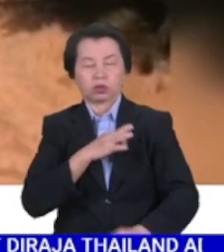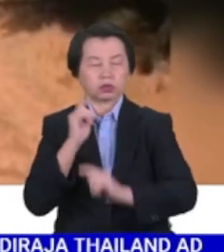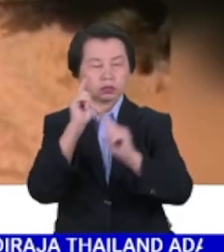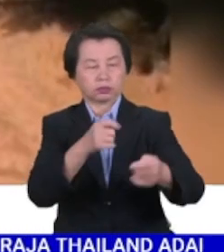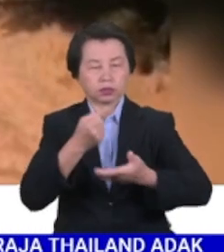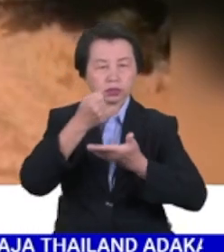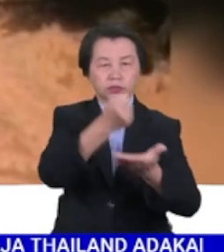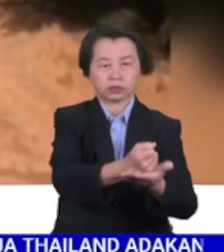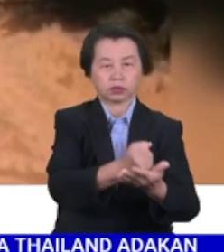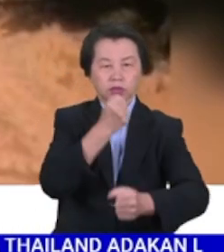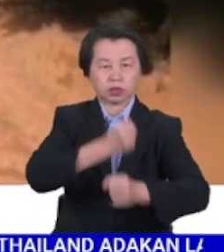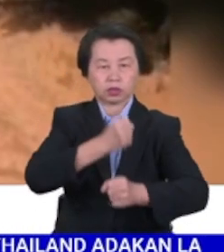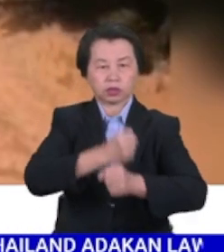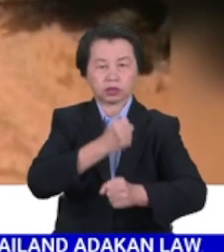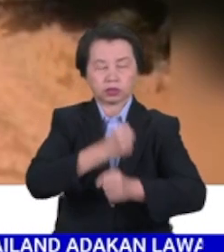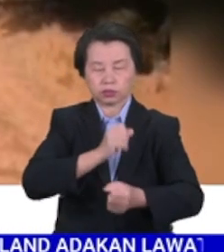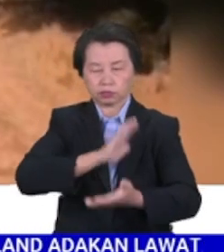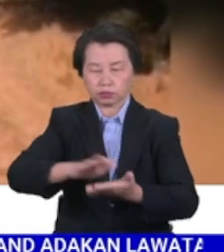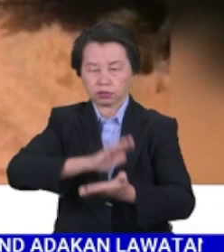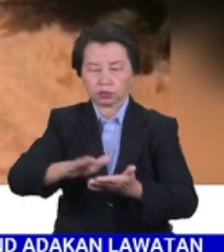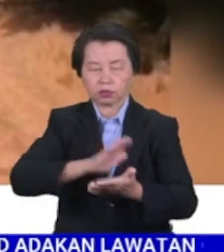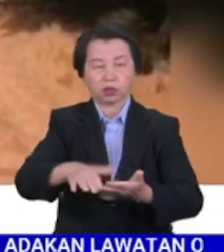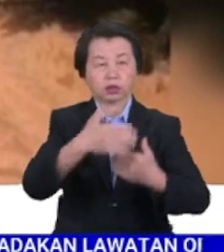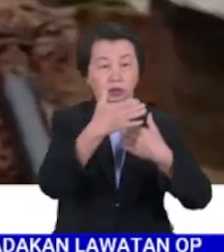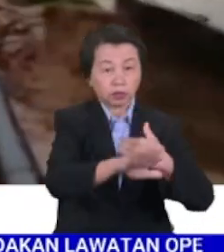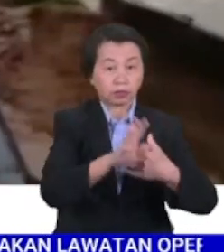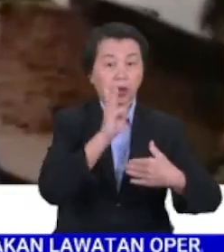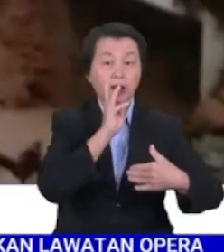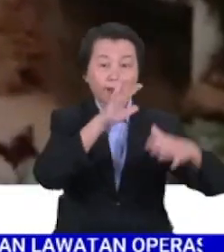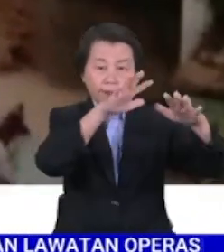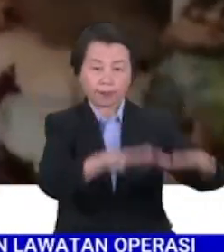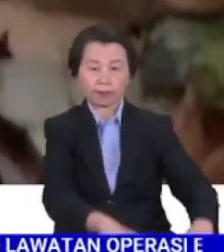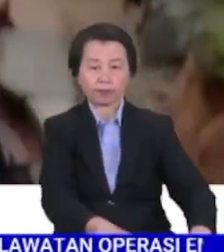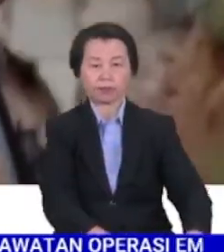untuk membantu kerja-kerja pembersihan pasca banjir.